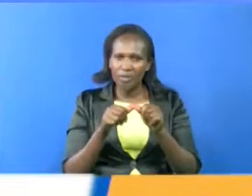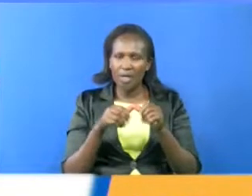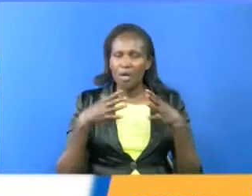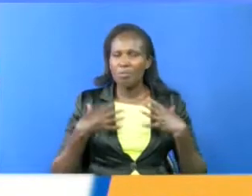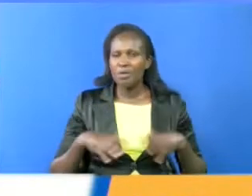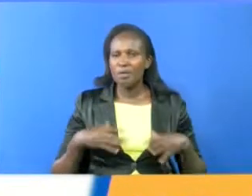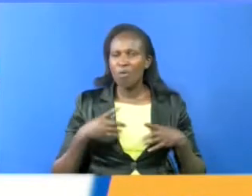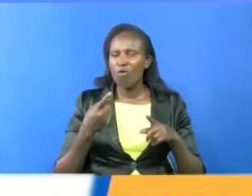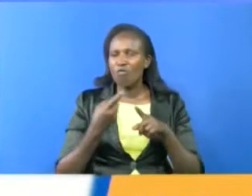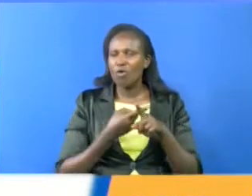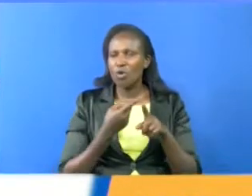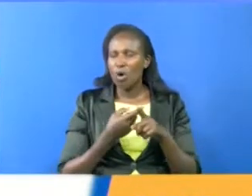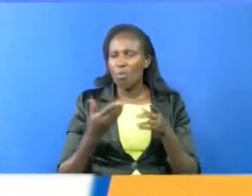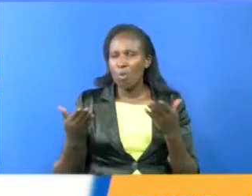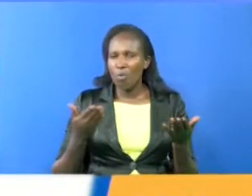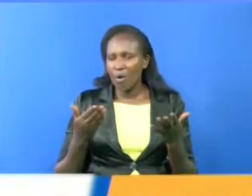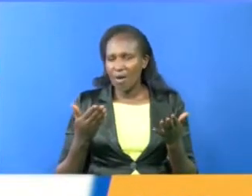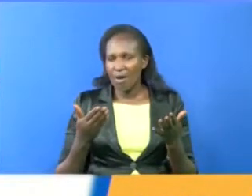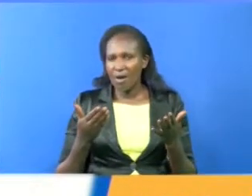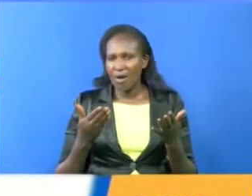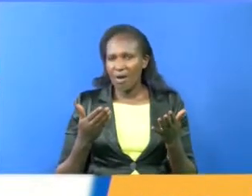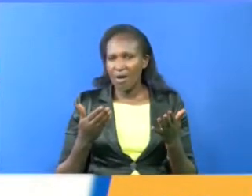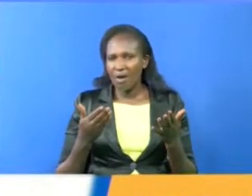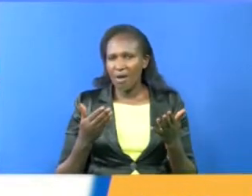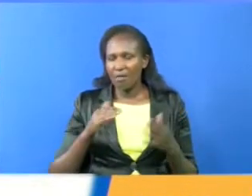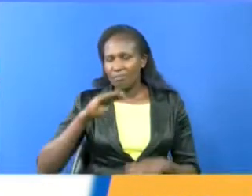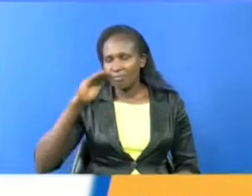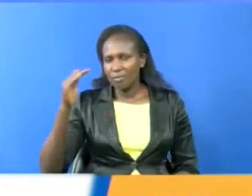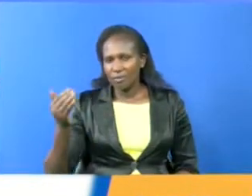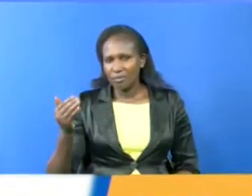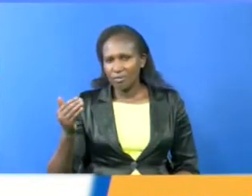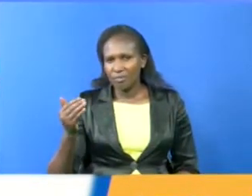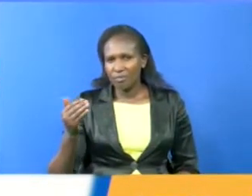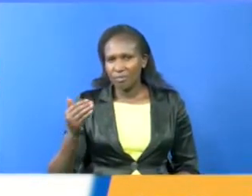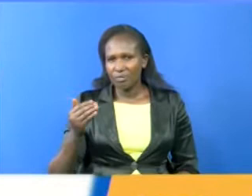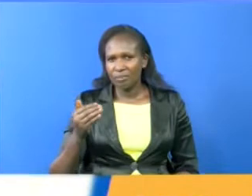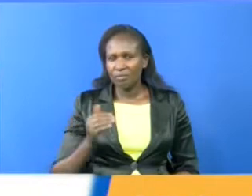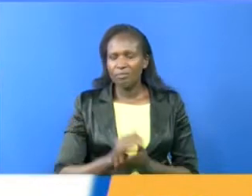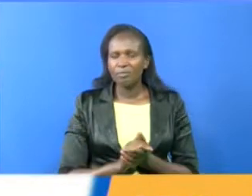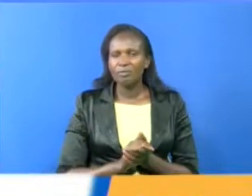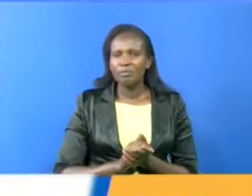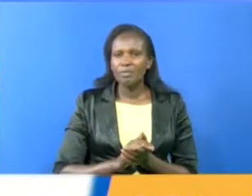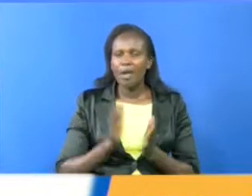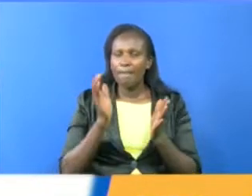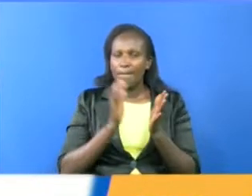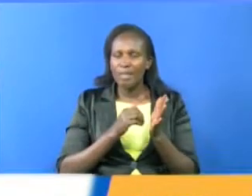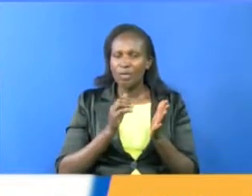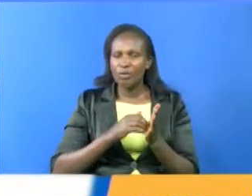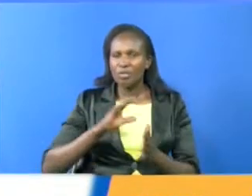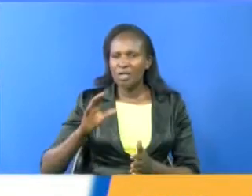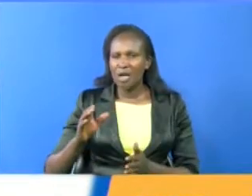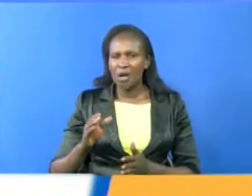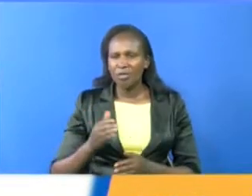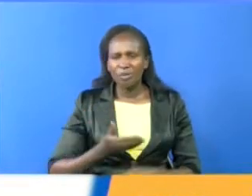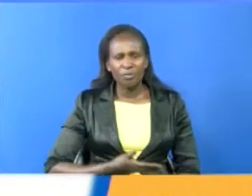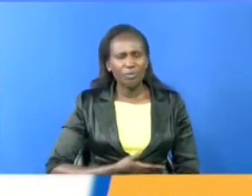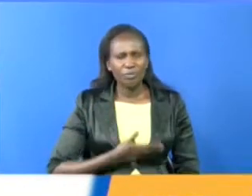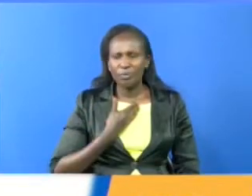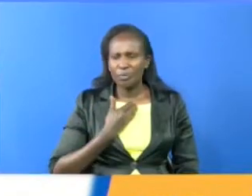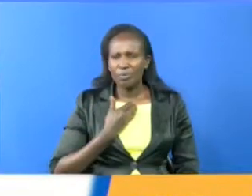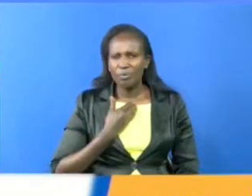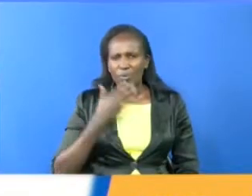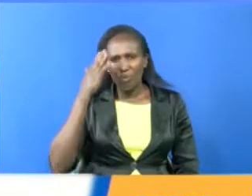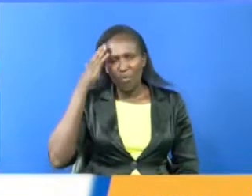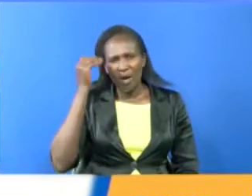Wakazi wa Kathiani Machakos katika milima ya Iveti eneo bunge la Kathiani kaunti ya Machakos wamehadhabishwa na ukosefu wa